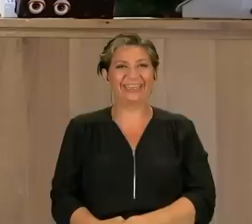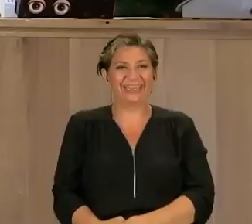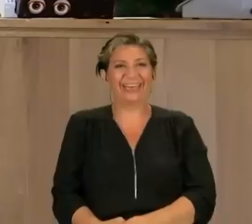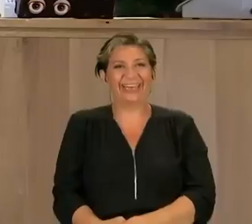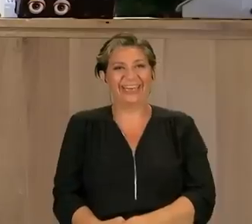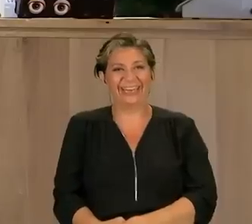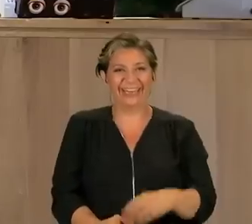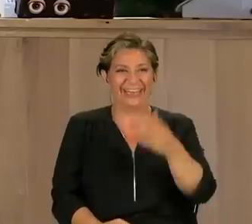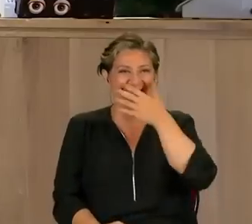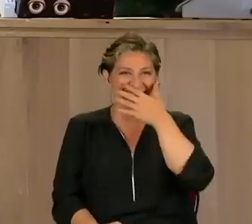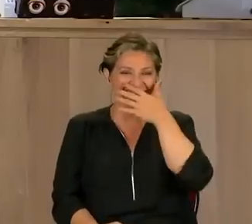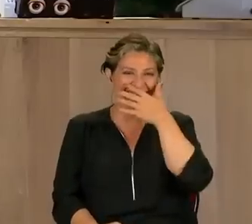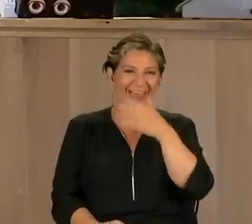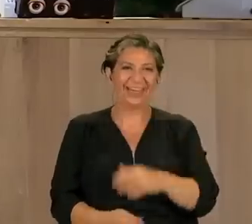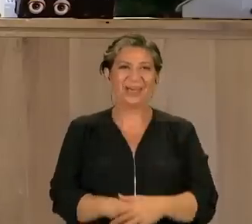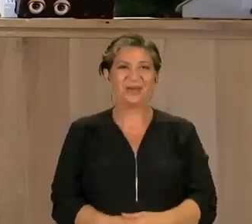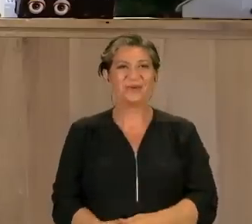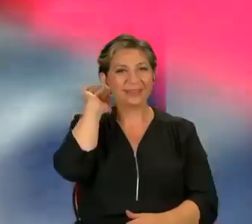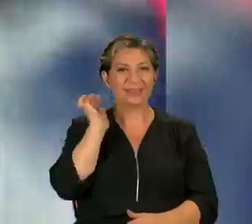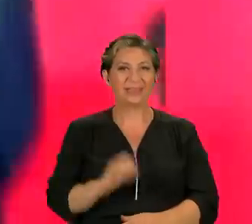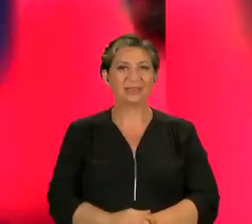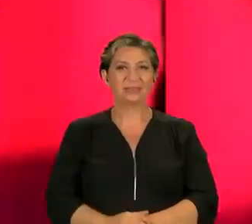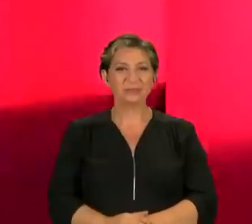Evet. Peki. Devam.